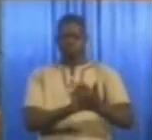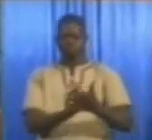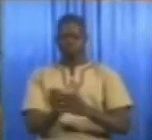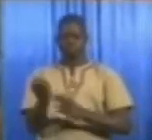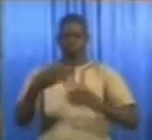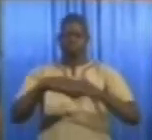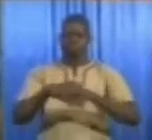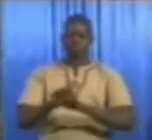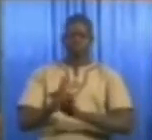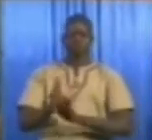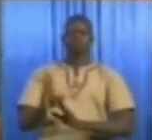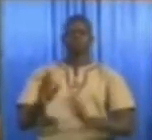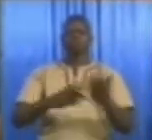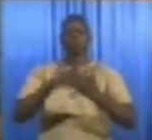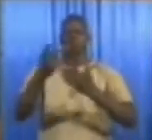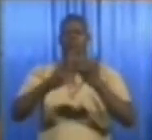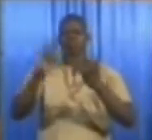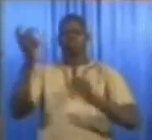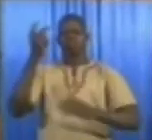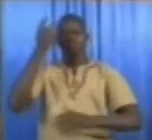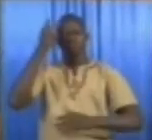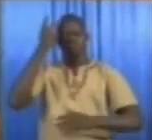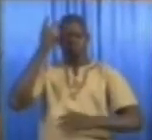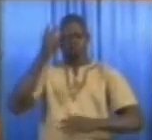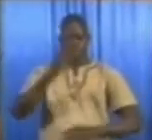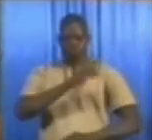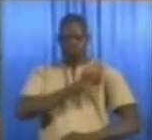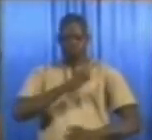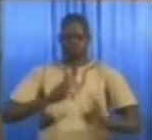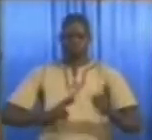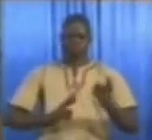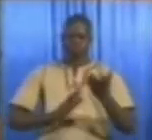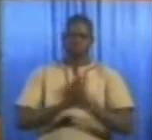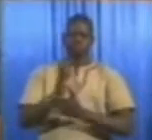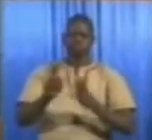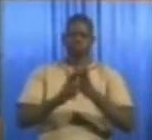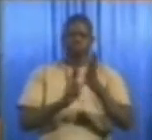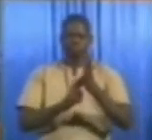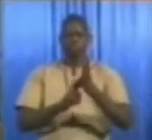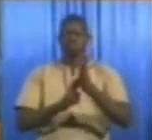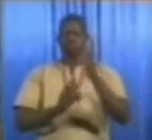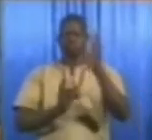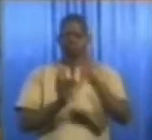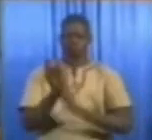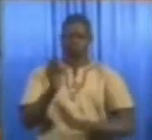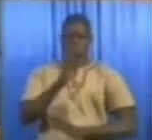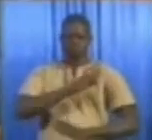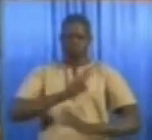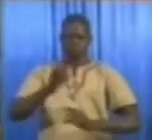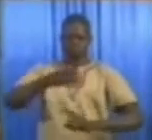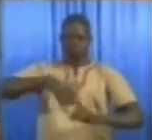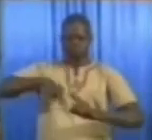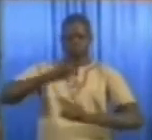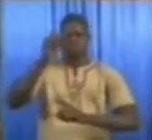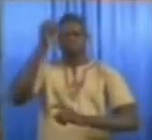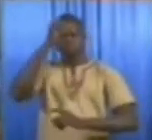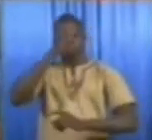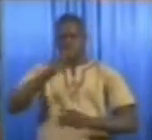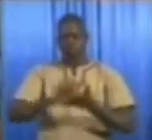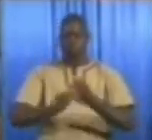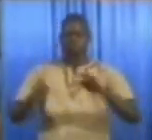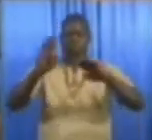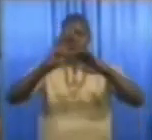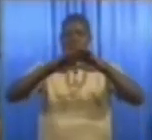dans le sillage de la politique de Sa Majesté le Roi concernant l'ancrage du royaume dans son environnement africain, c'est mettre